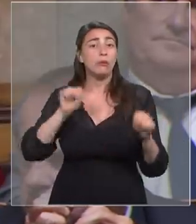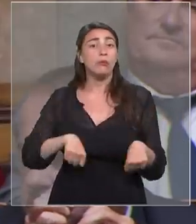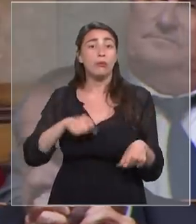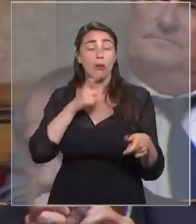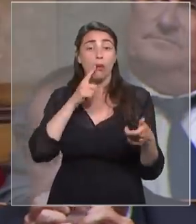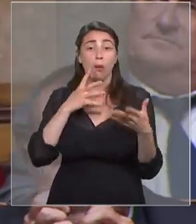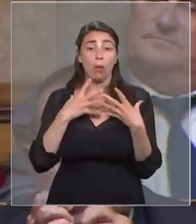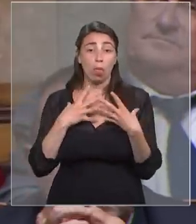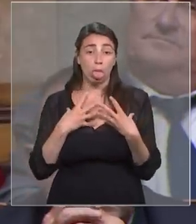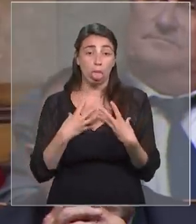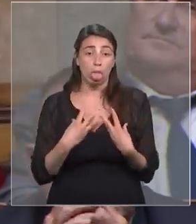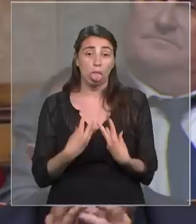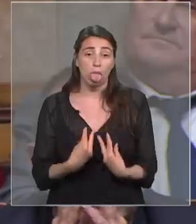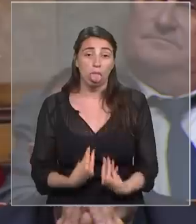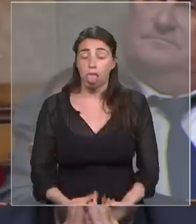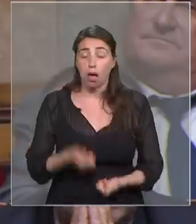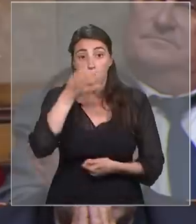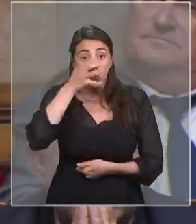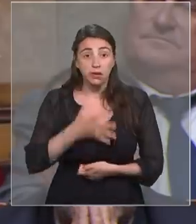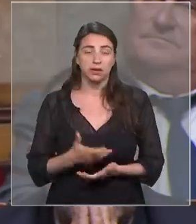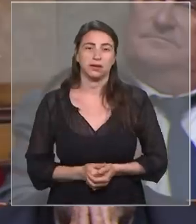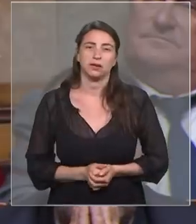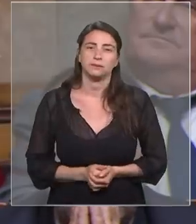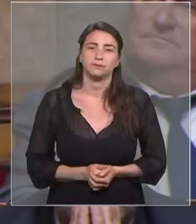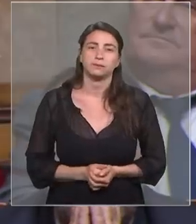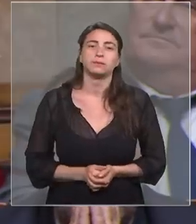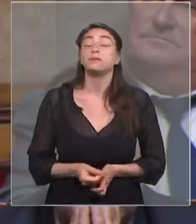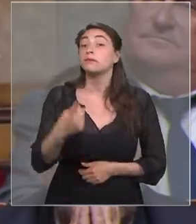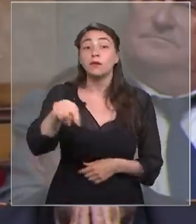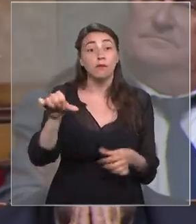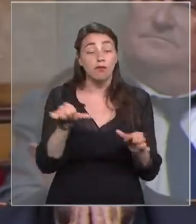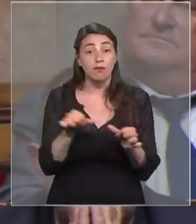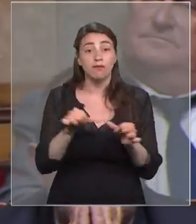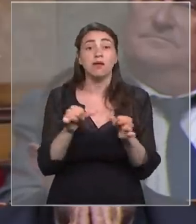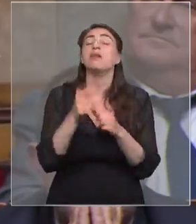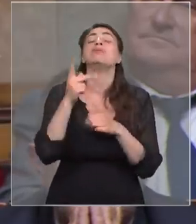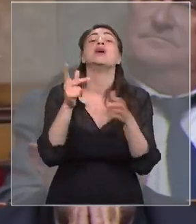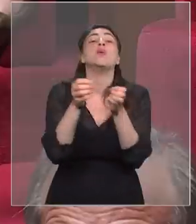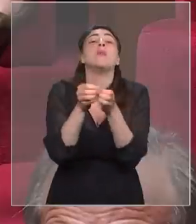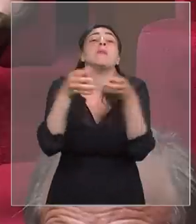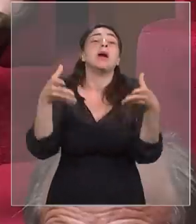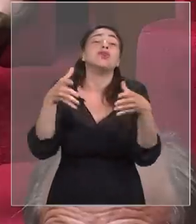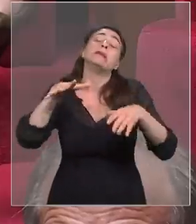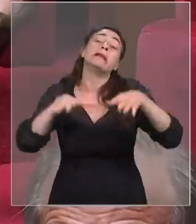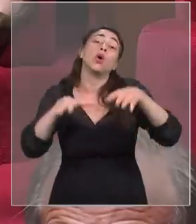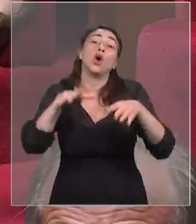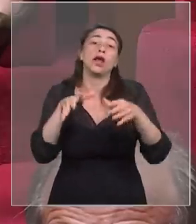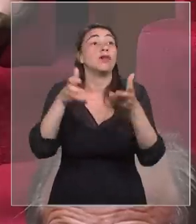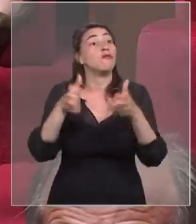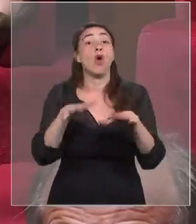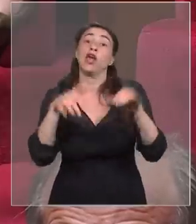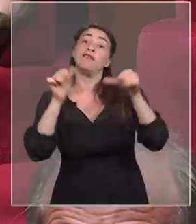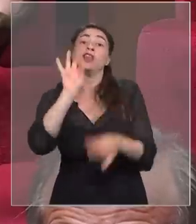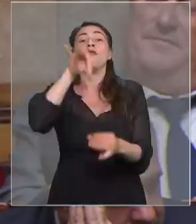êtes-vous de cette promesse de renouveau démocratique quand votre majorité relative n'a qu'à l'esprit d'éviter un vote sur la réforme